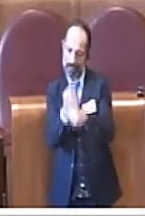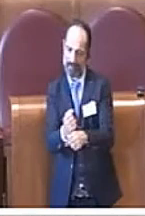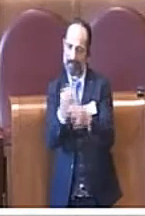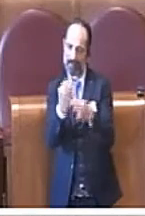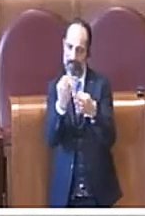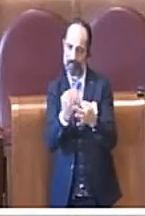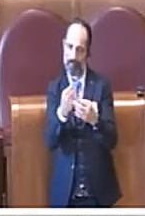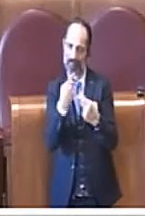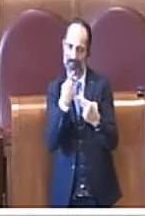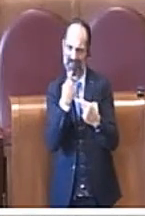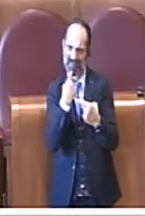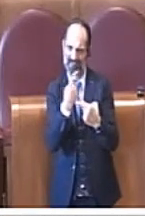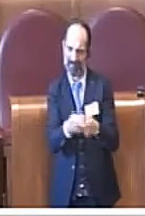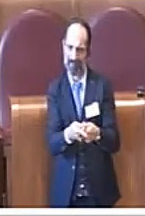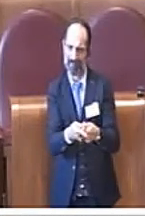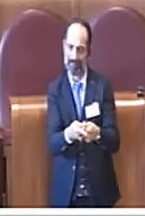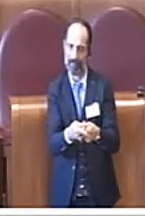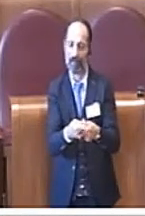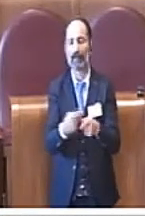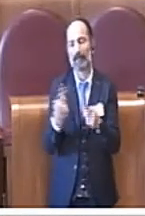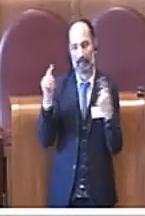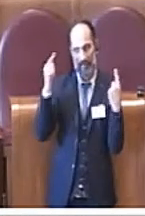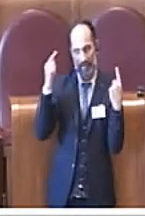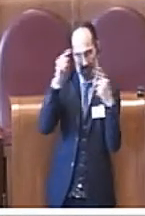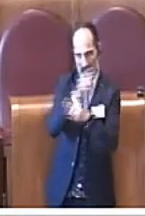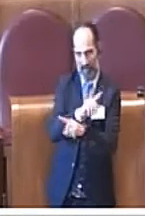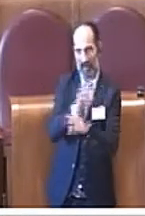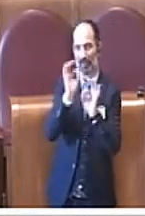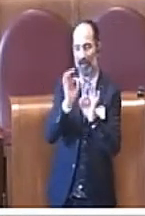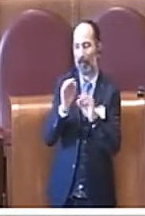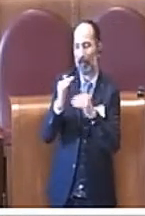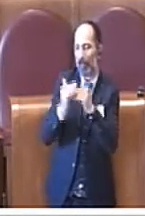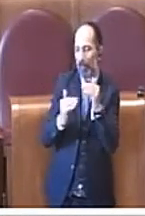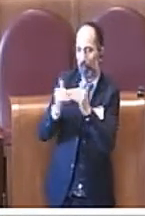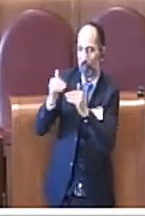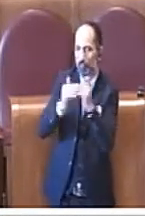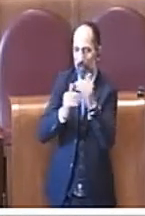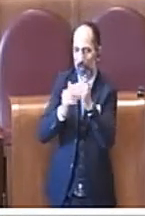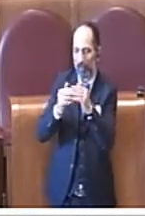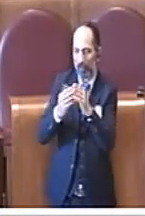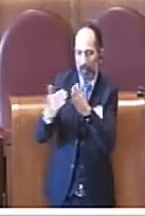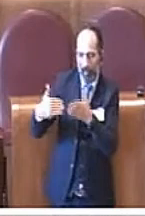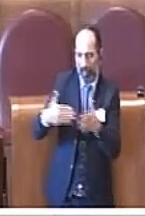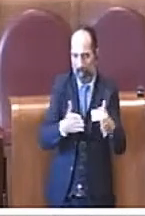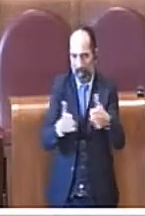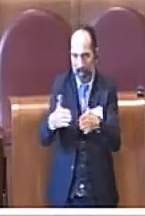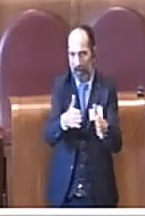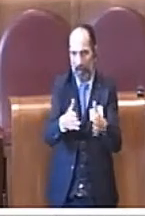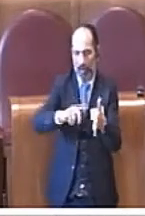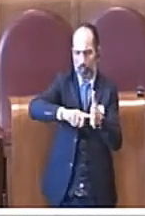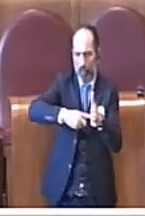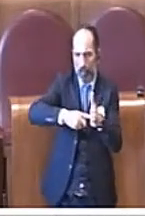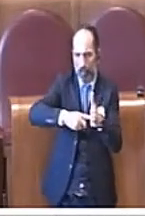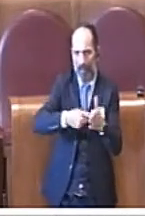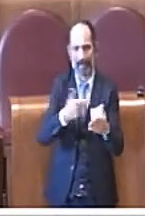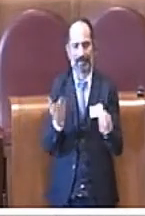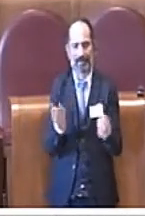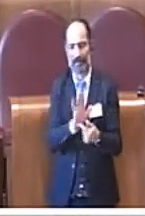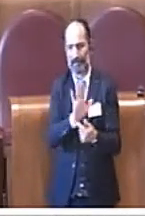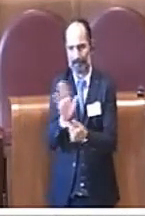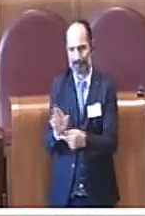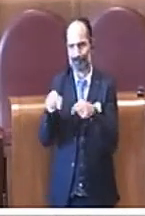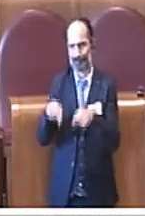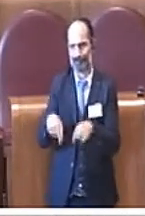come sia stato difficile poi reperire, ricostruire tutti i documenti, la